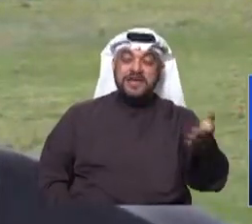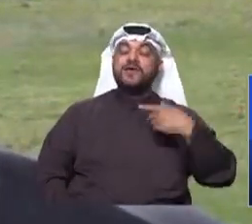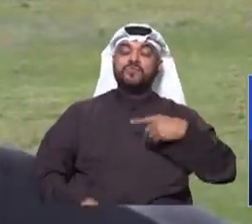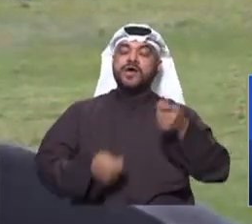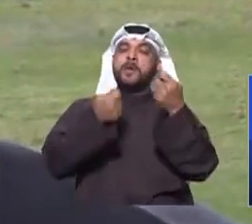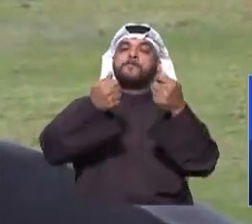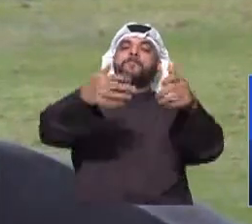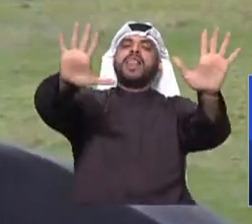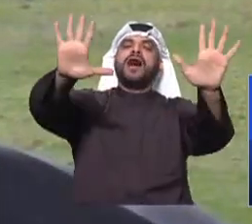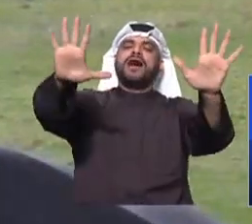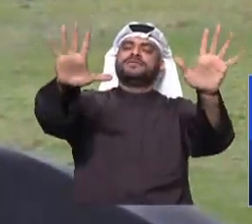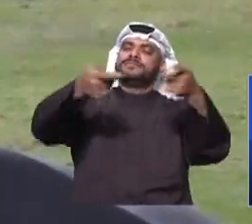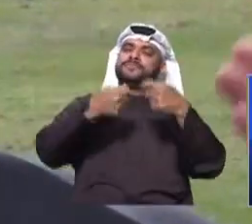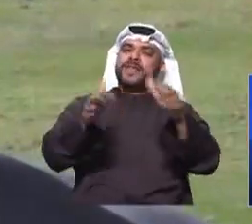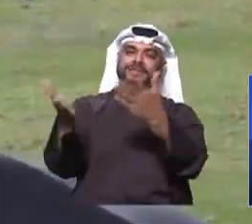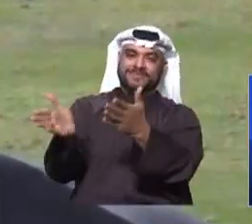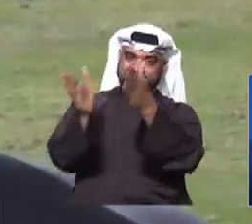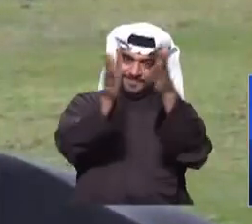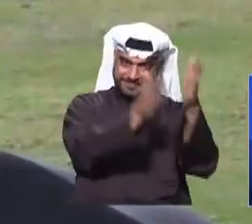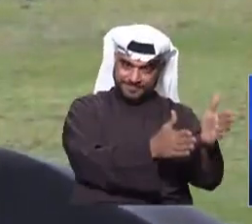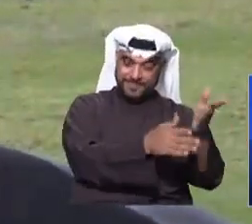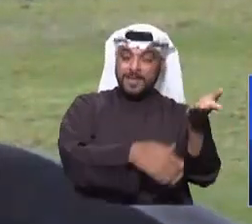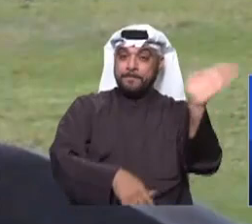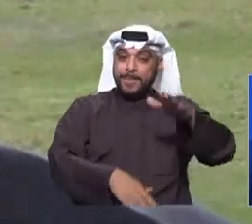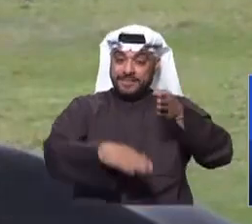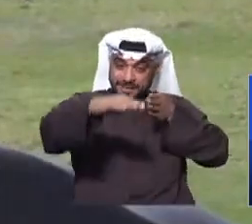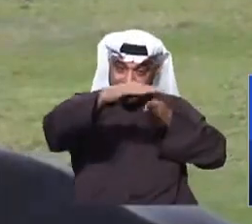للناس، وبعدها ننتقل للمسرح الداخلي